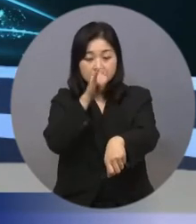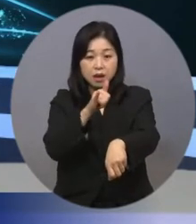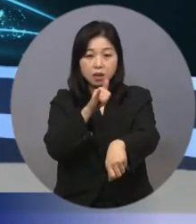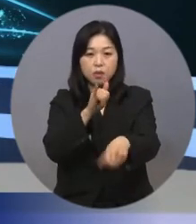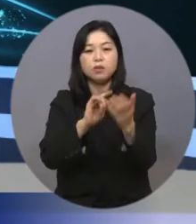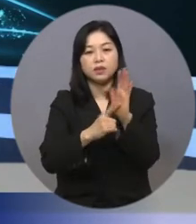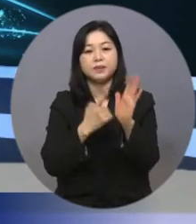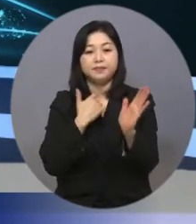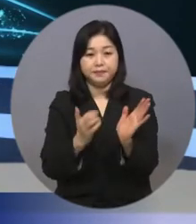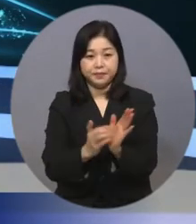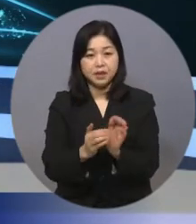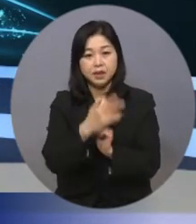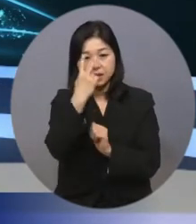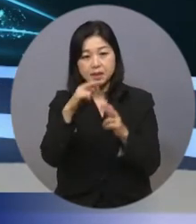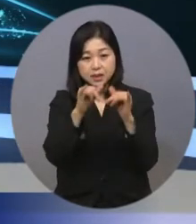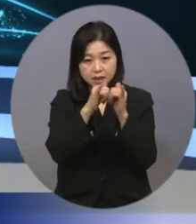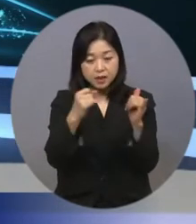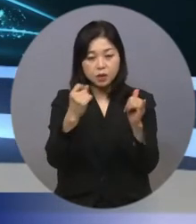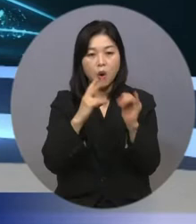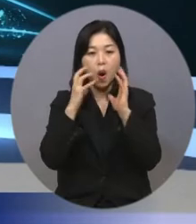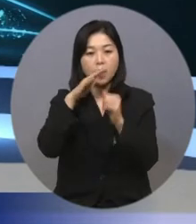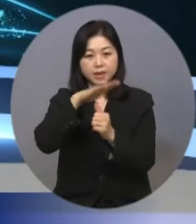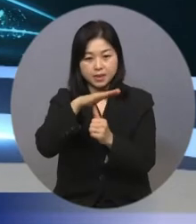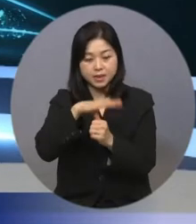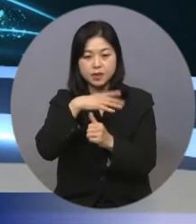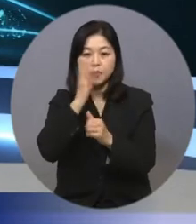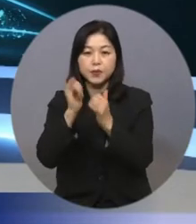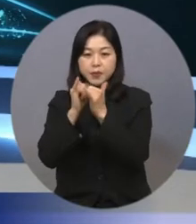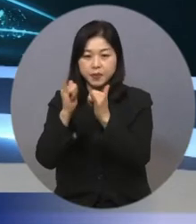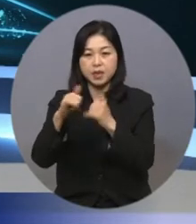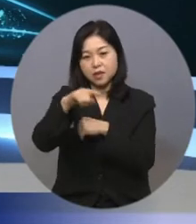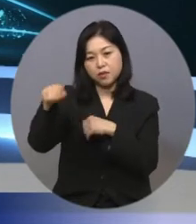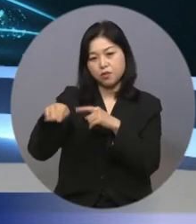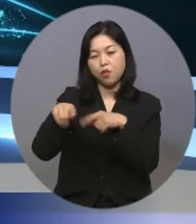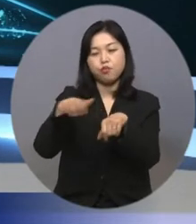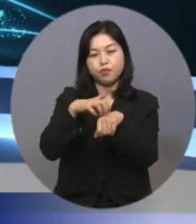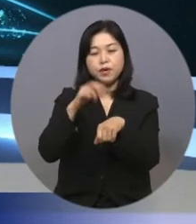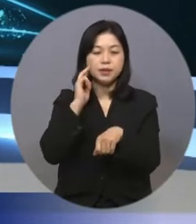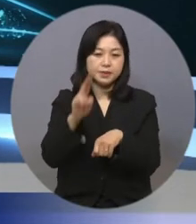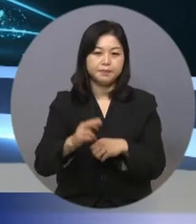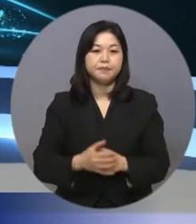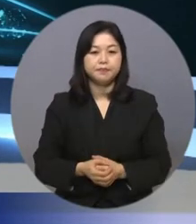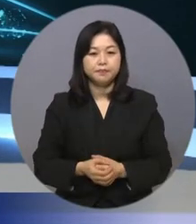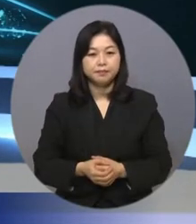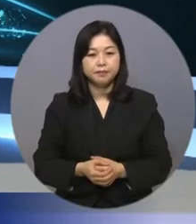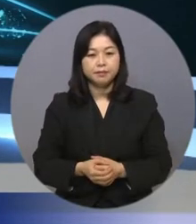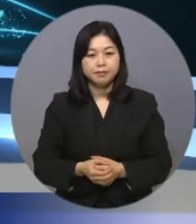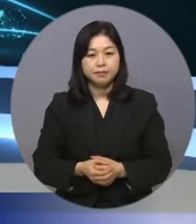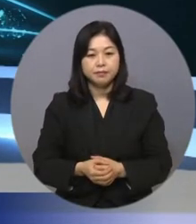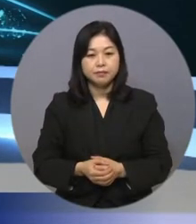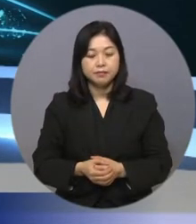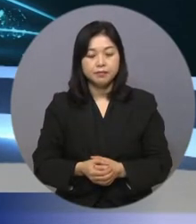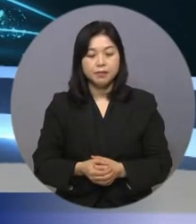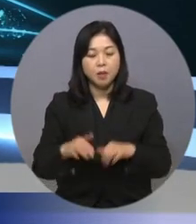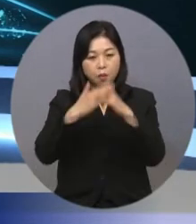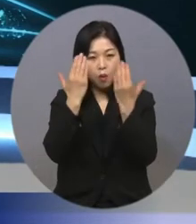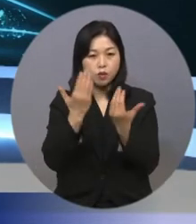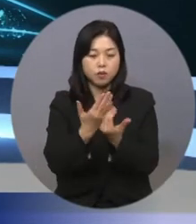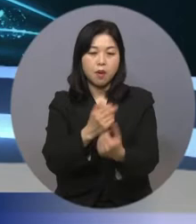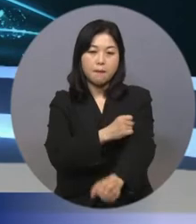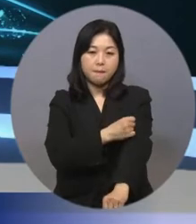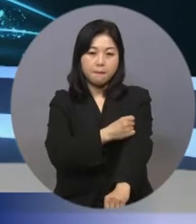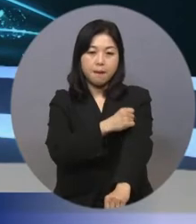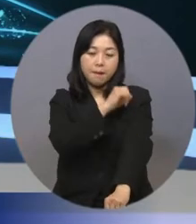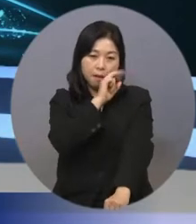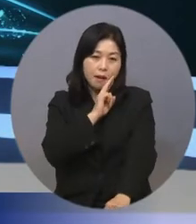전해드렸습니다. 시각장애인뿐만 아니라 어린이, 노약자 등은 더욱 불편함이 큰데요. 누구나 편리하게 이용할 수